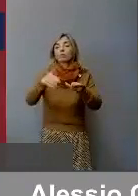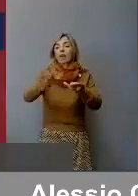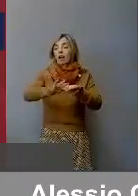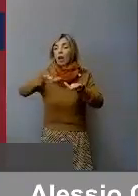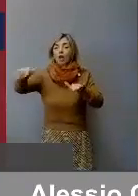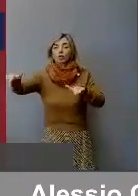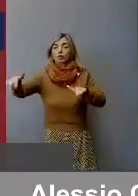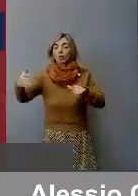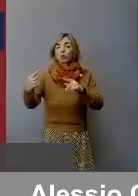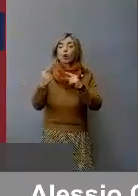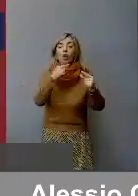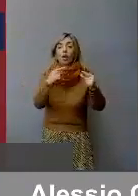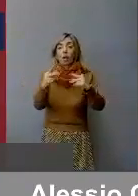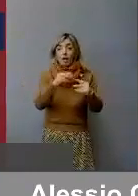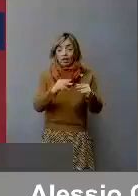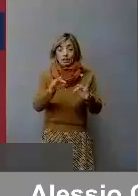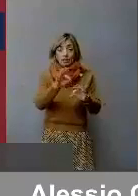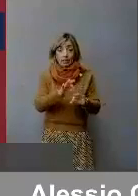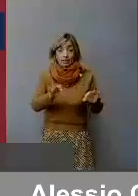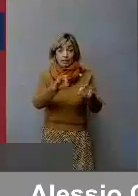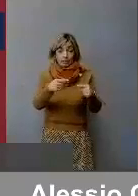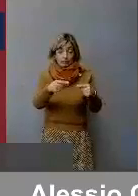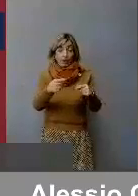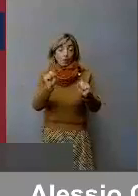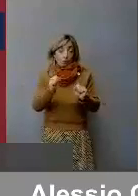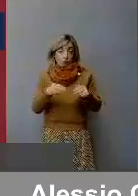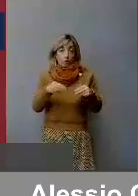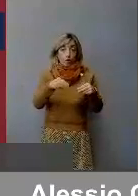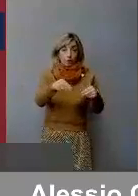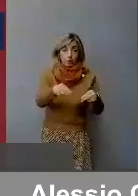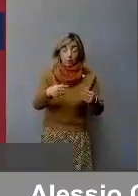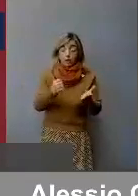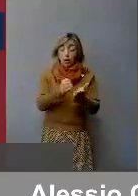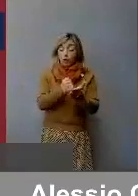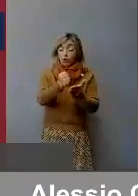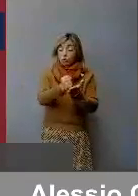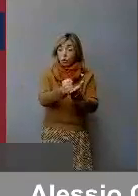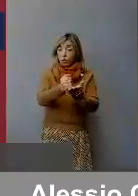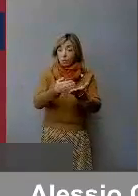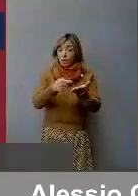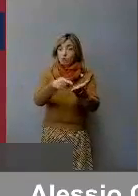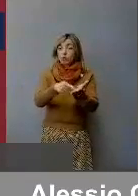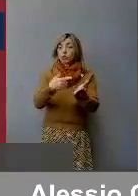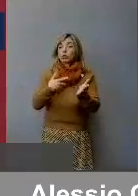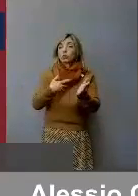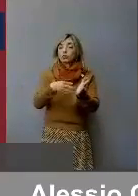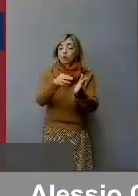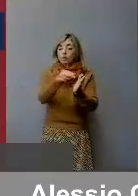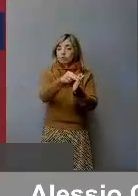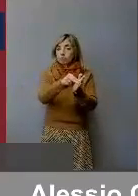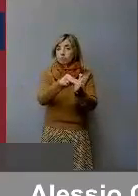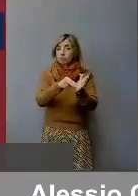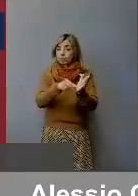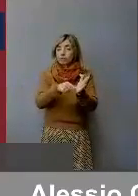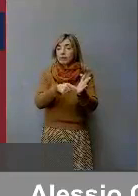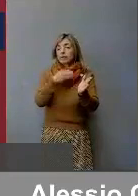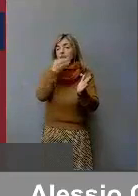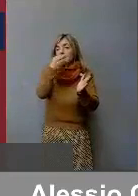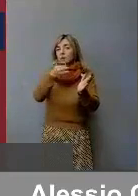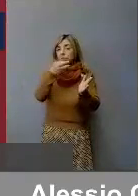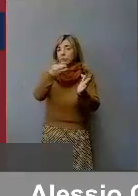documento depositato ci sono i fattori che comunque indicano un percorso di condivisione di